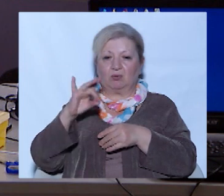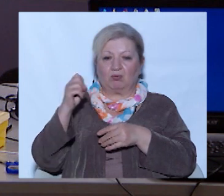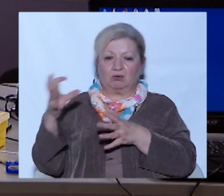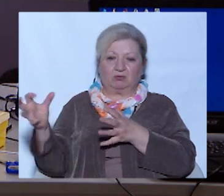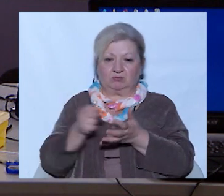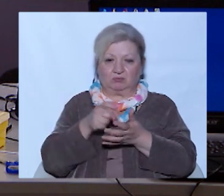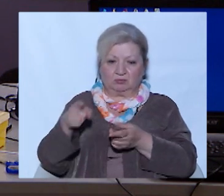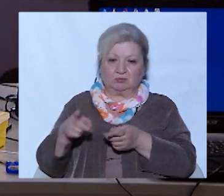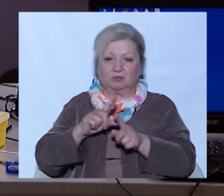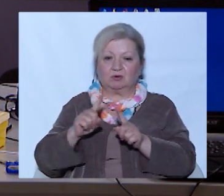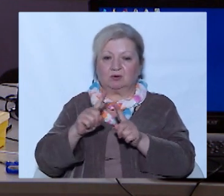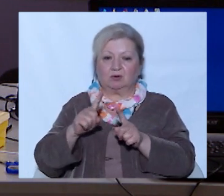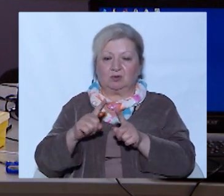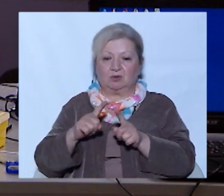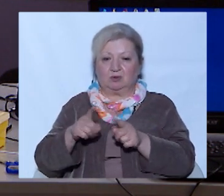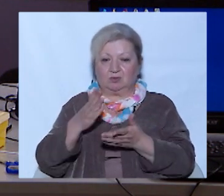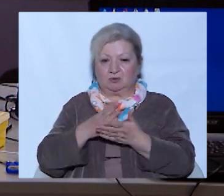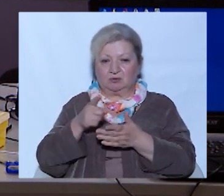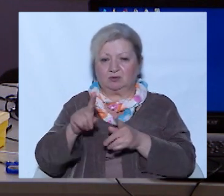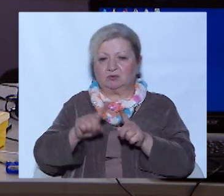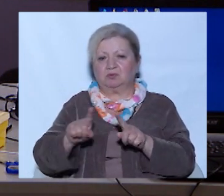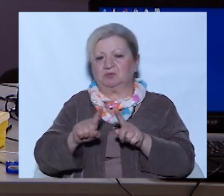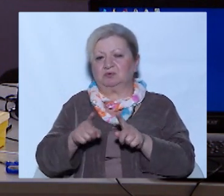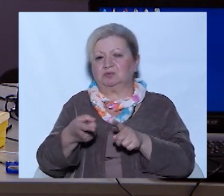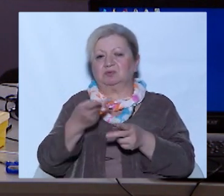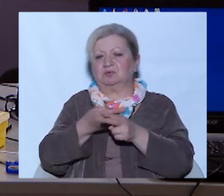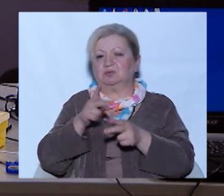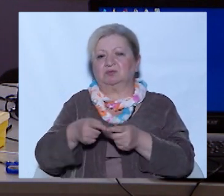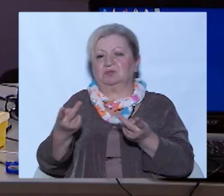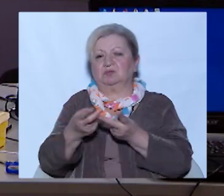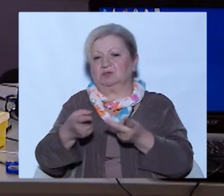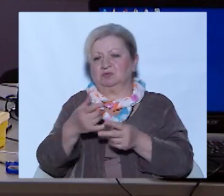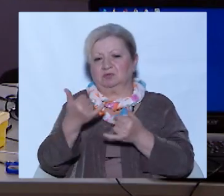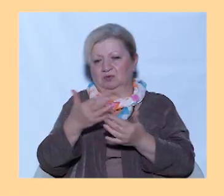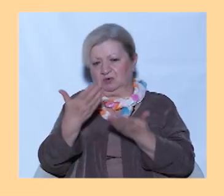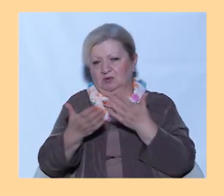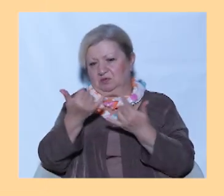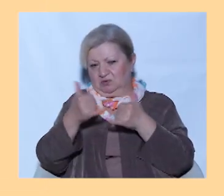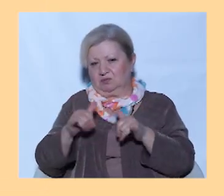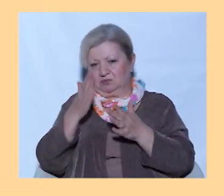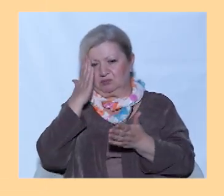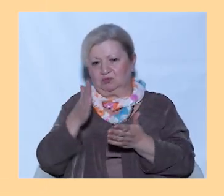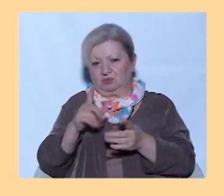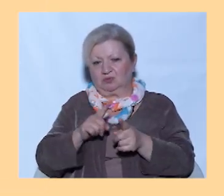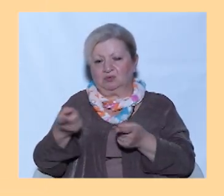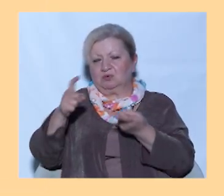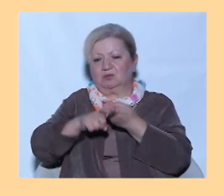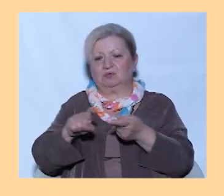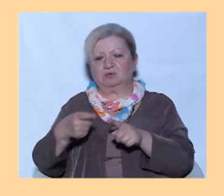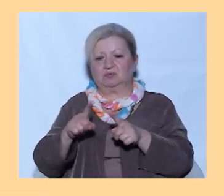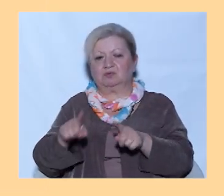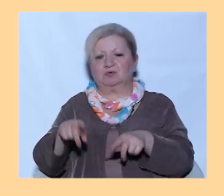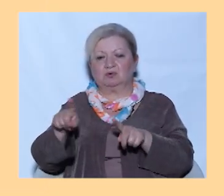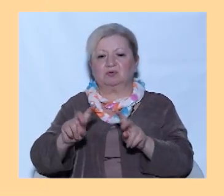რა აი ეს შეიძლება მოგეჩვენოთ უცნაურად რა შუაში აქ რაღაცა დენის წყარო. რატომ არის ჩართული დენის